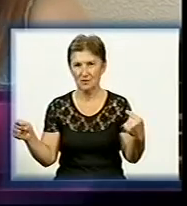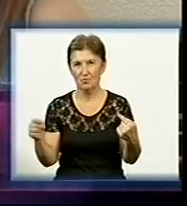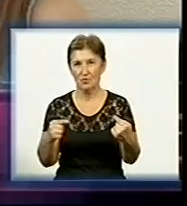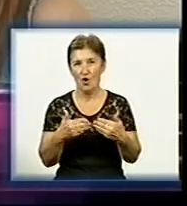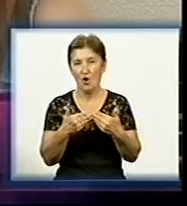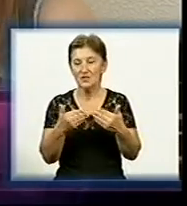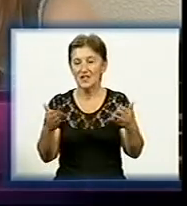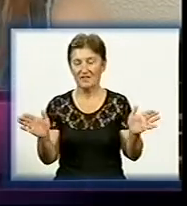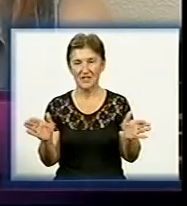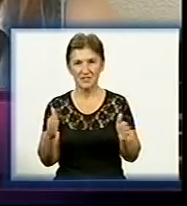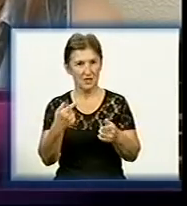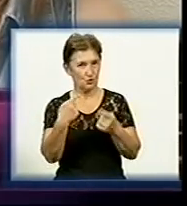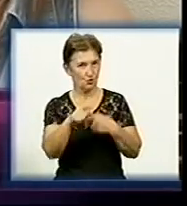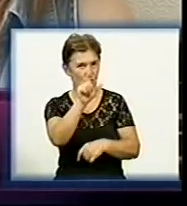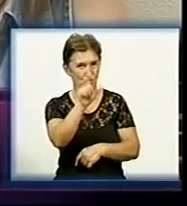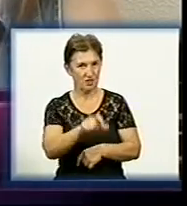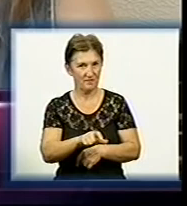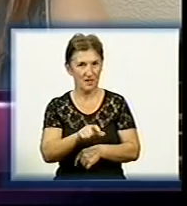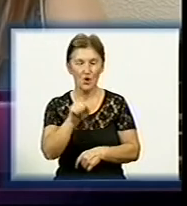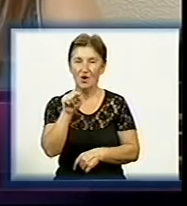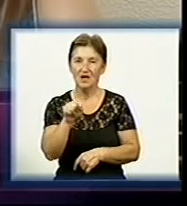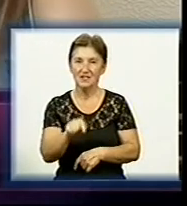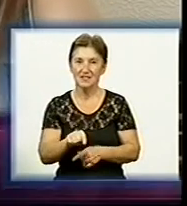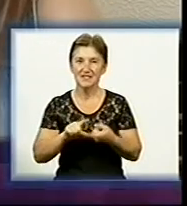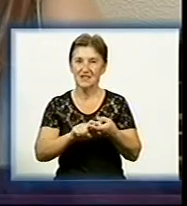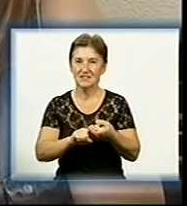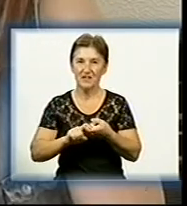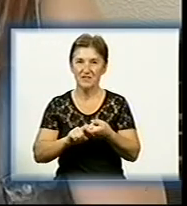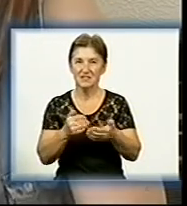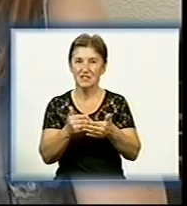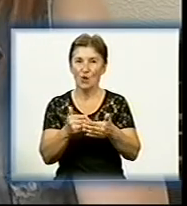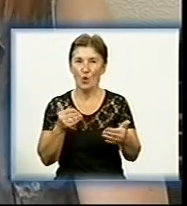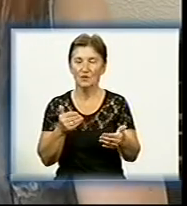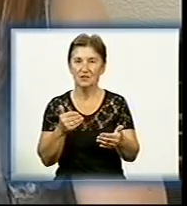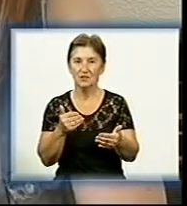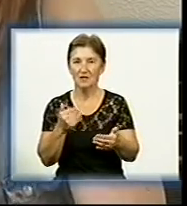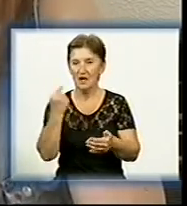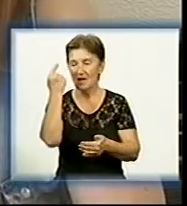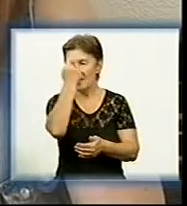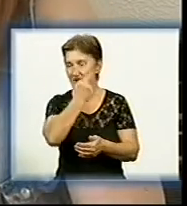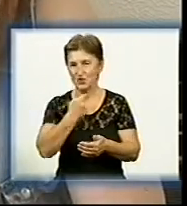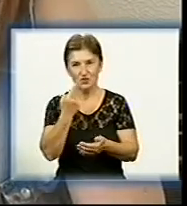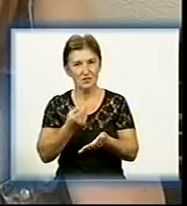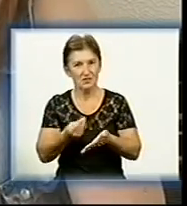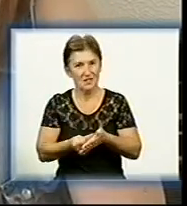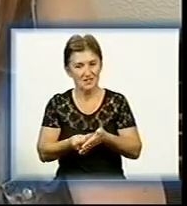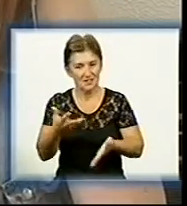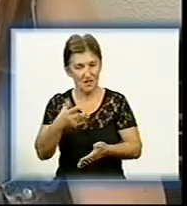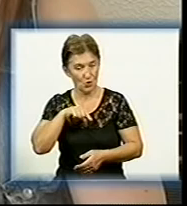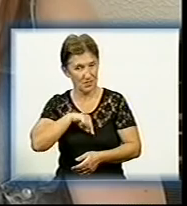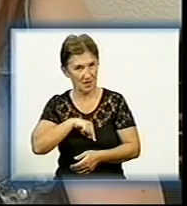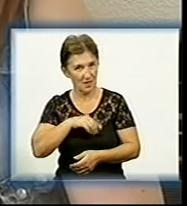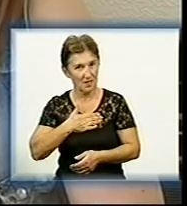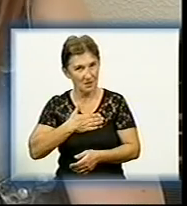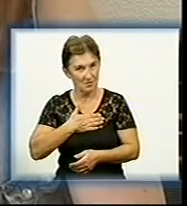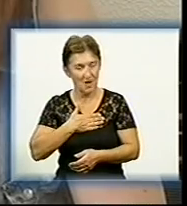открываться другому человеку. Здесь зависит от личностных ценностей и, естественно,